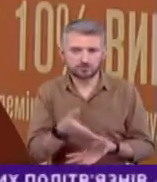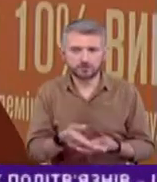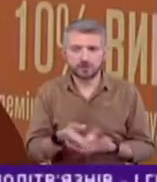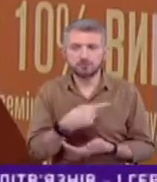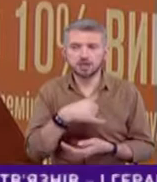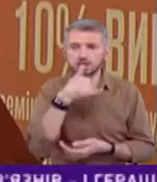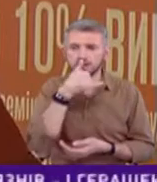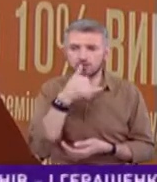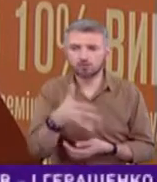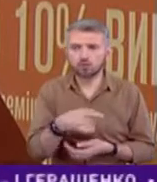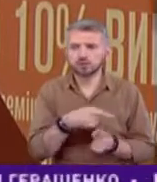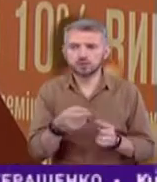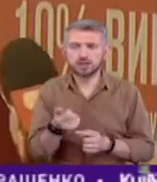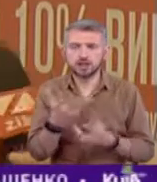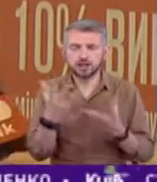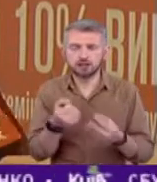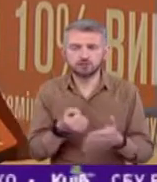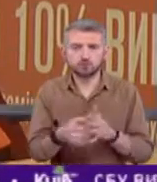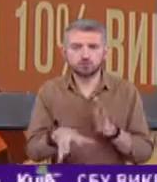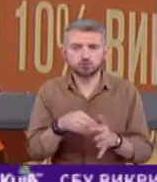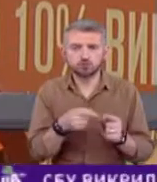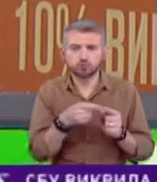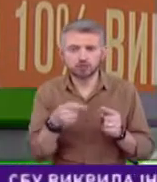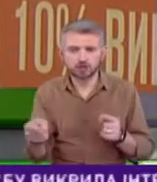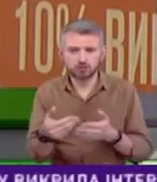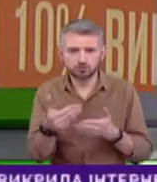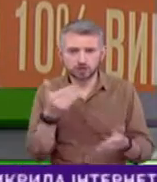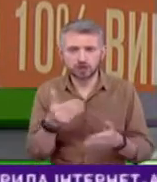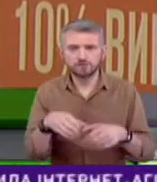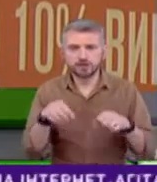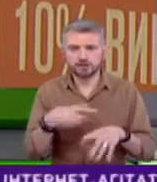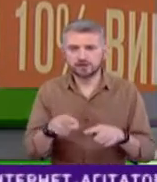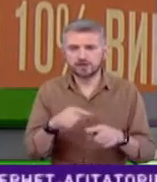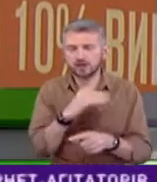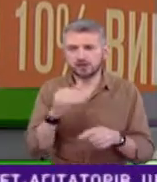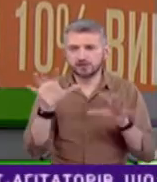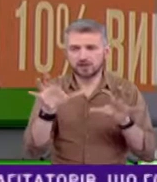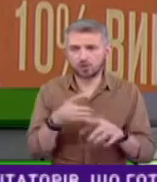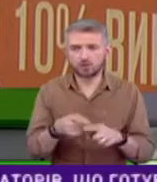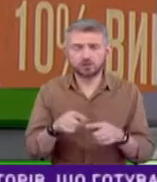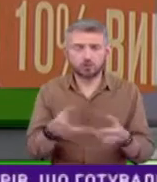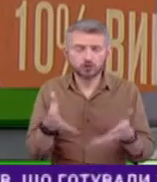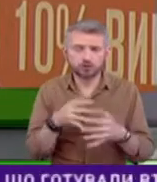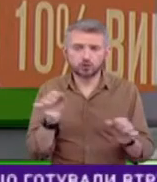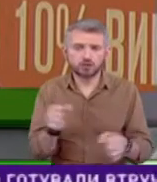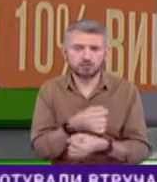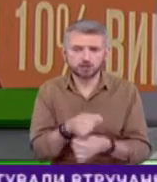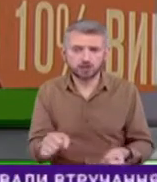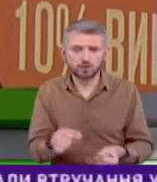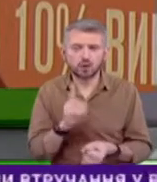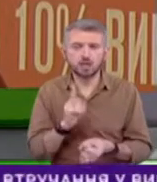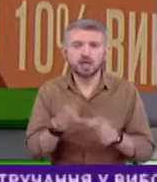не можемо за декілька днів до виборчого процесу врегулювати це на рівні закону. Це, очевидно, неможливо.